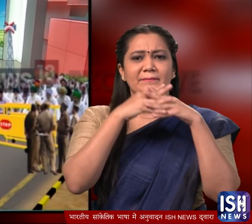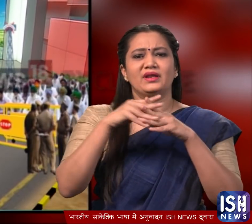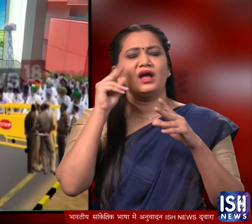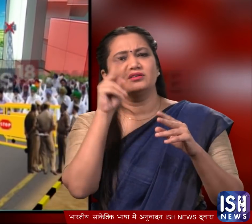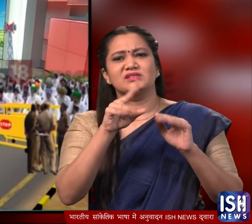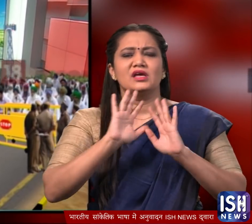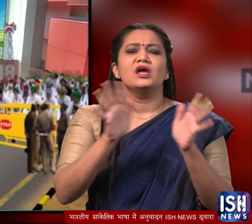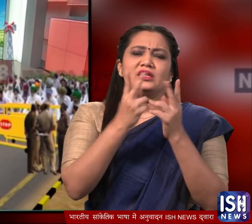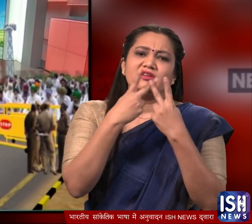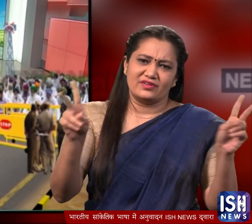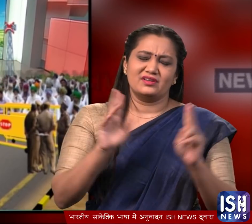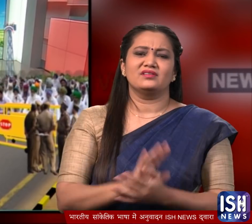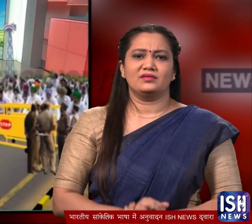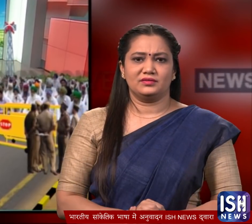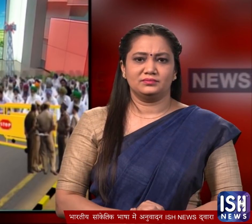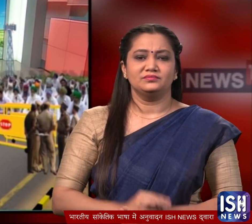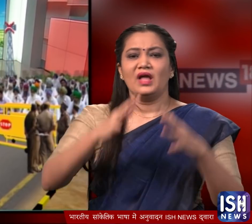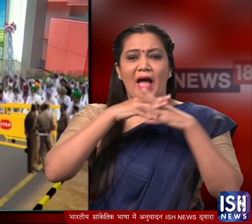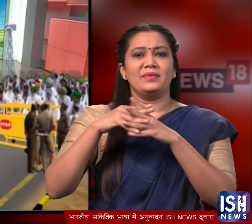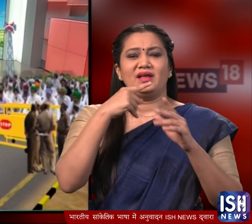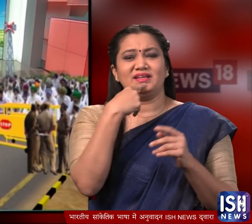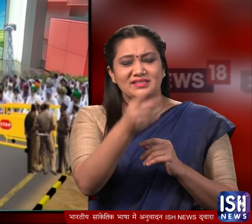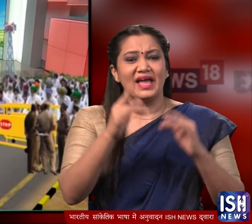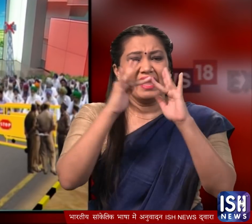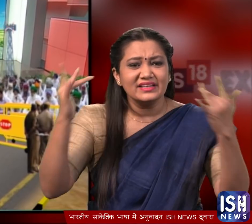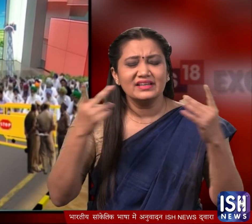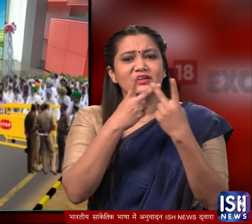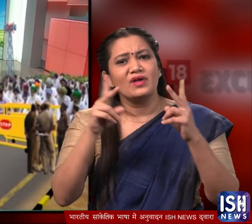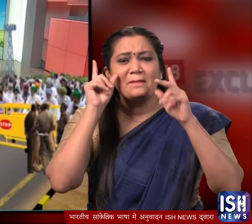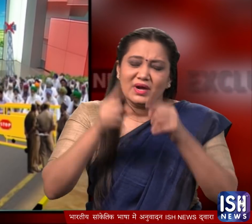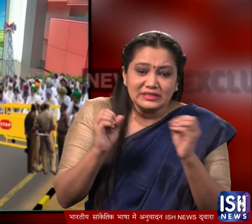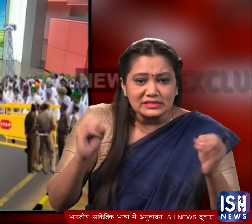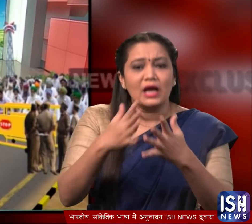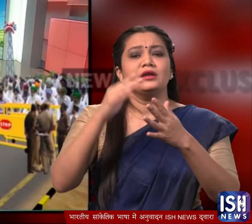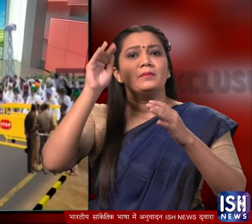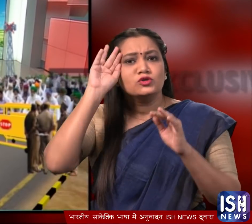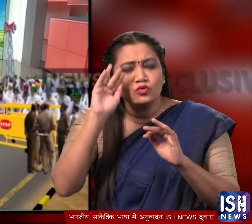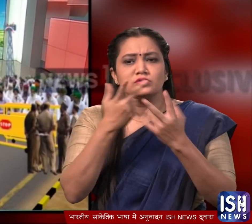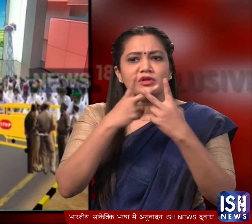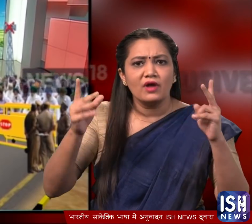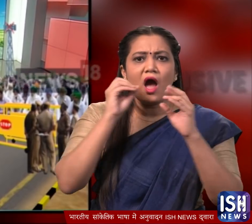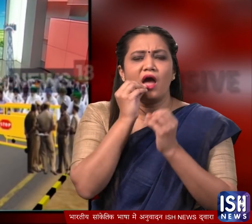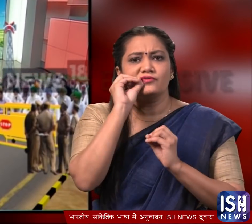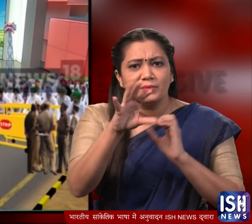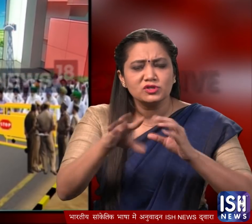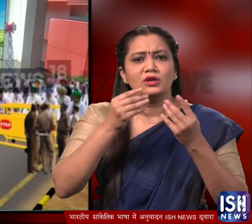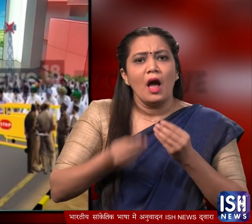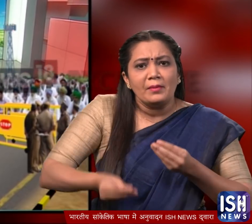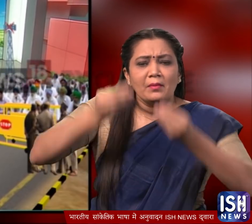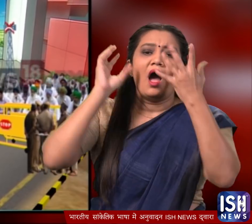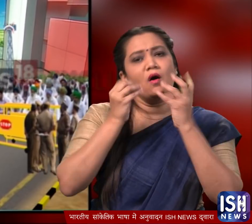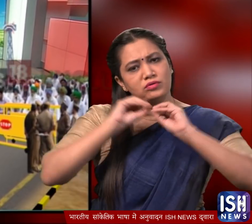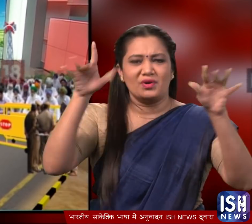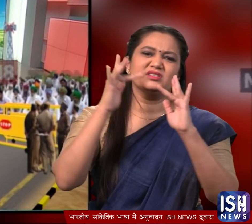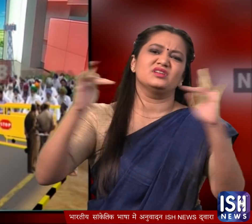अमेरिका का नजरिया भारत से उलट दिखा। अमेरिका के मुताबिक इंटरनेट सेवा बहाल कर देनी चाहिए क्योंकि किसी भी जानकारी को लोगों